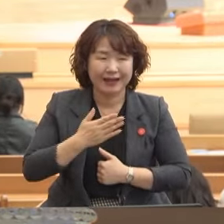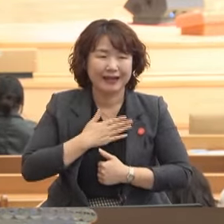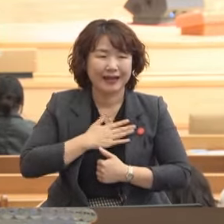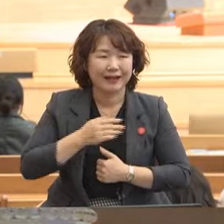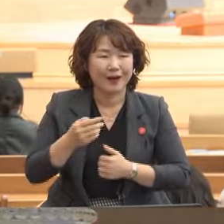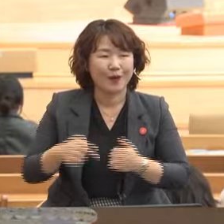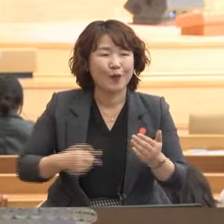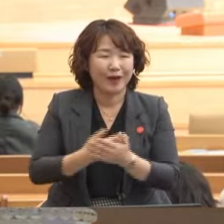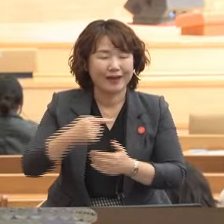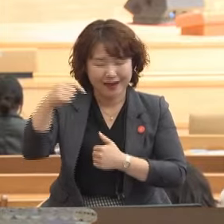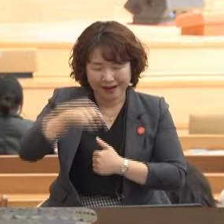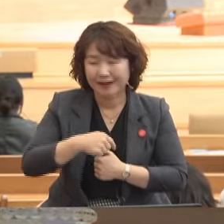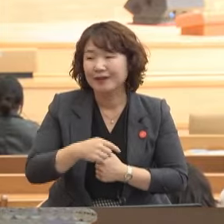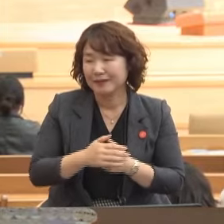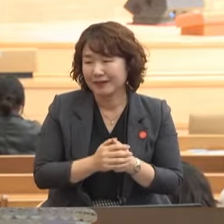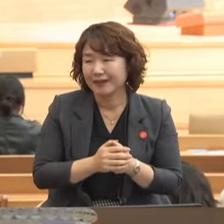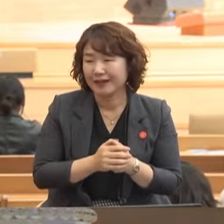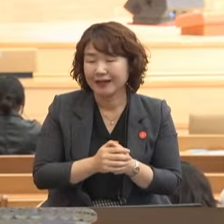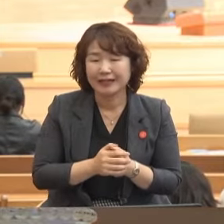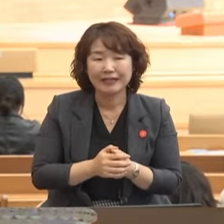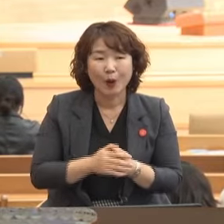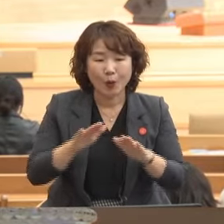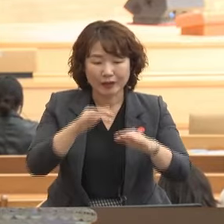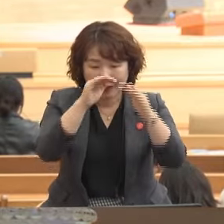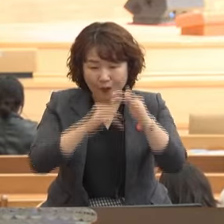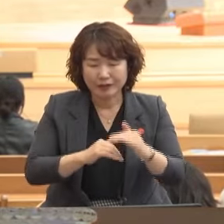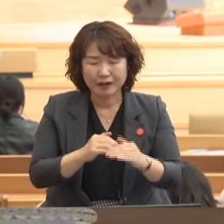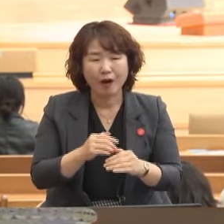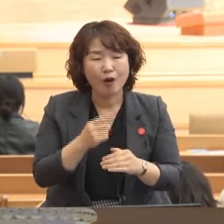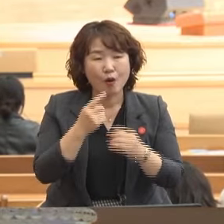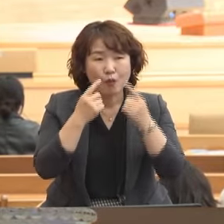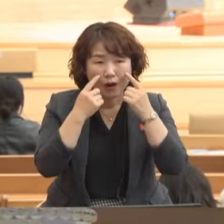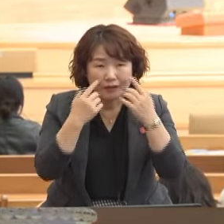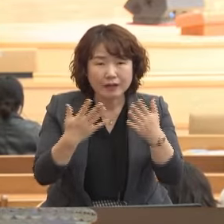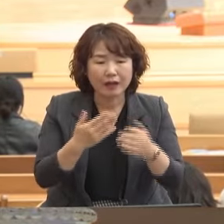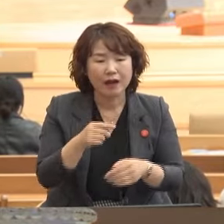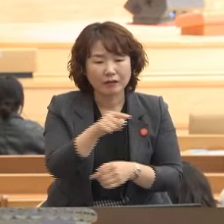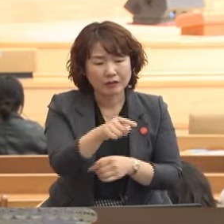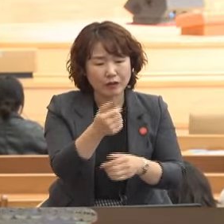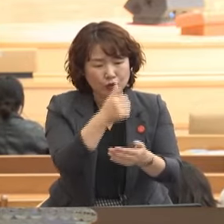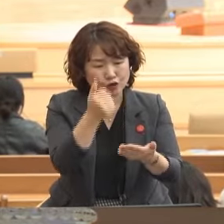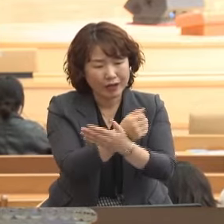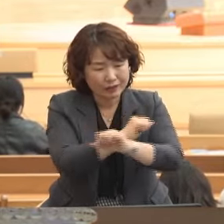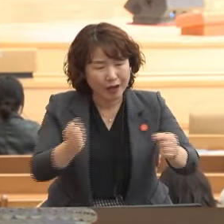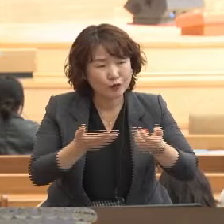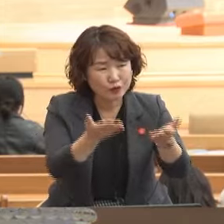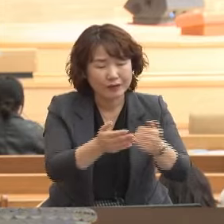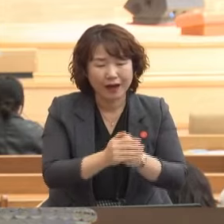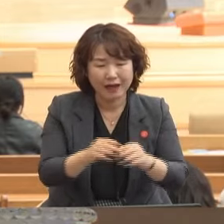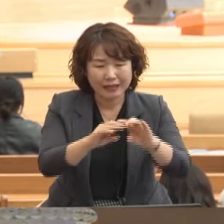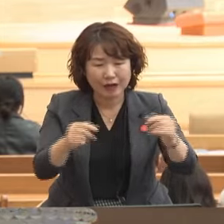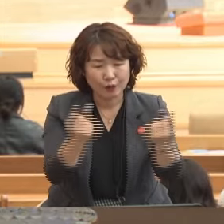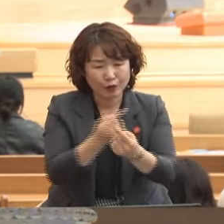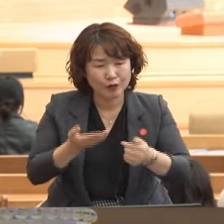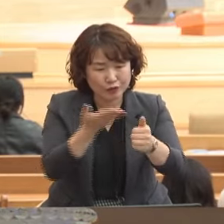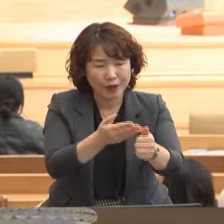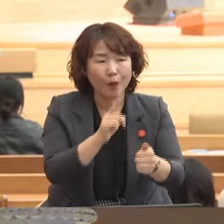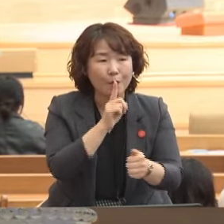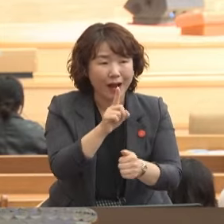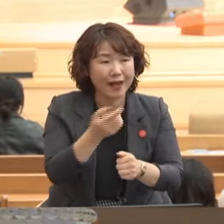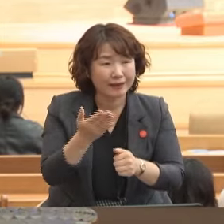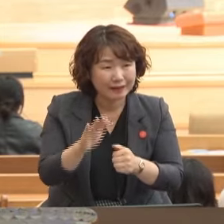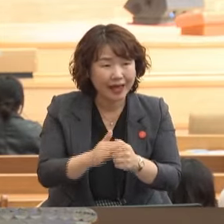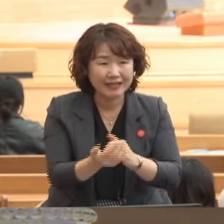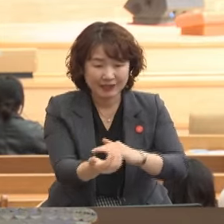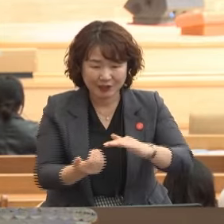오늘 분명히 그들의 죄를 사신다 그렇게 말했습니다. 그 땅을 고치신다 그렇게 말했습니다. 근데